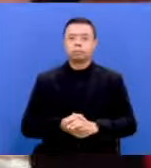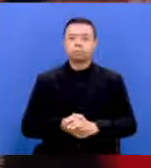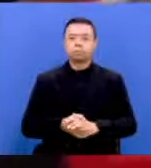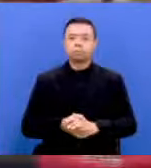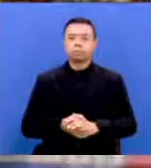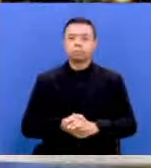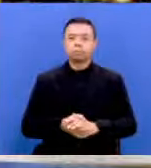mengabarkan